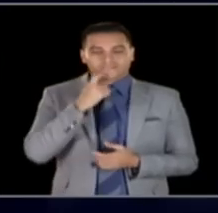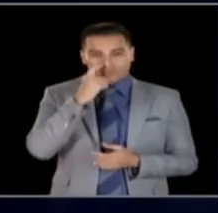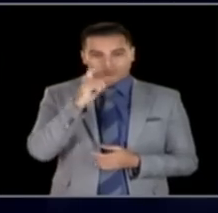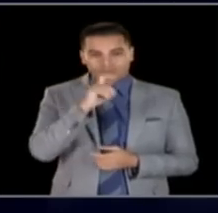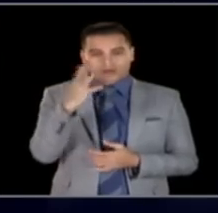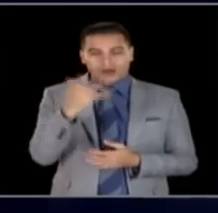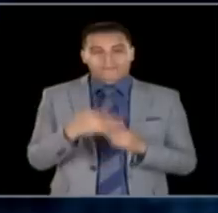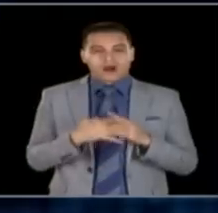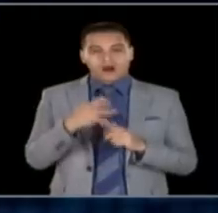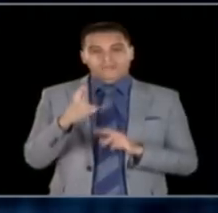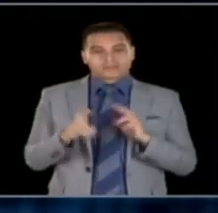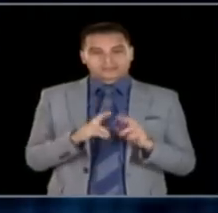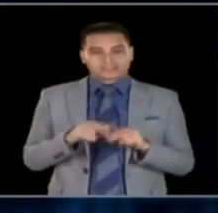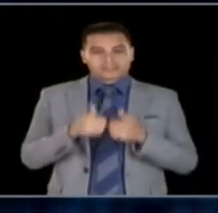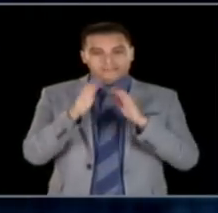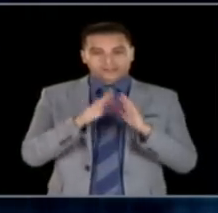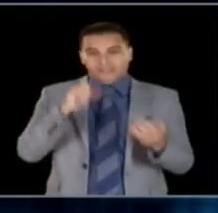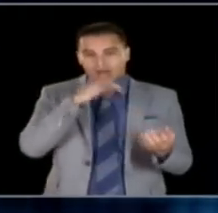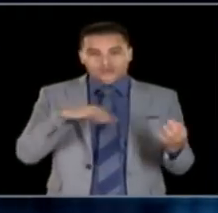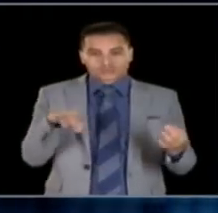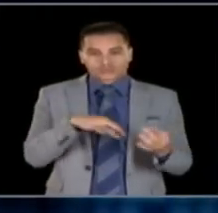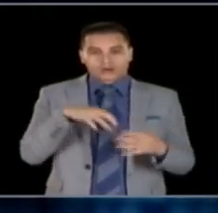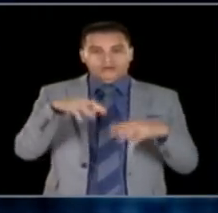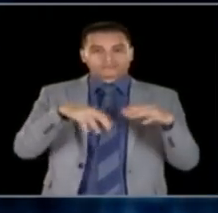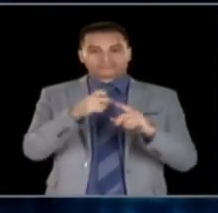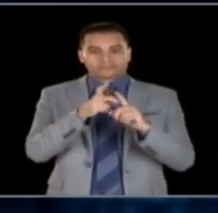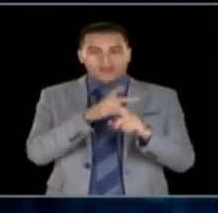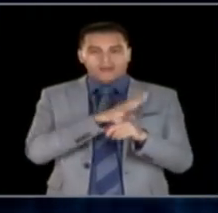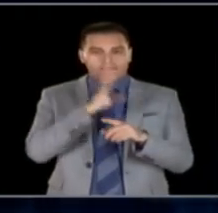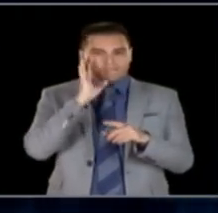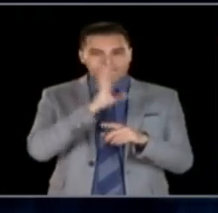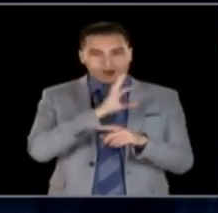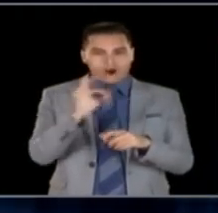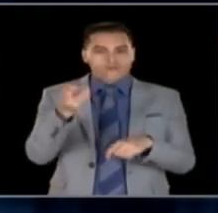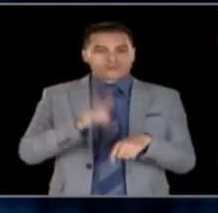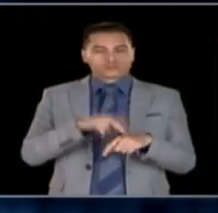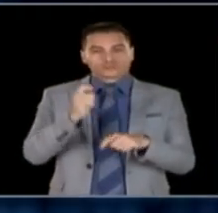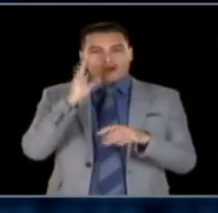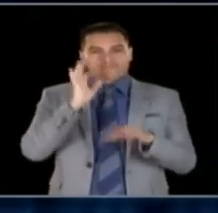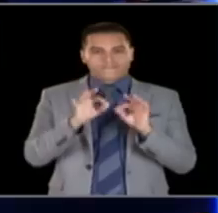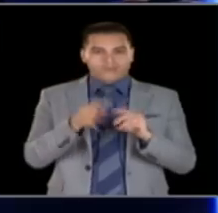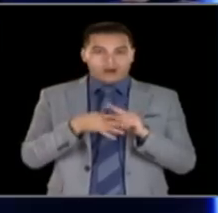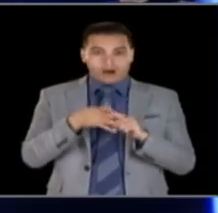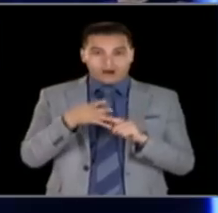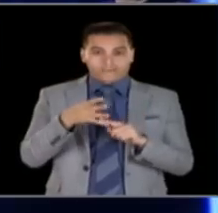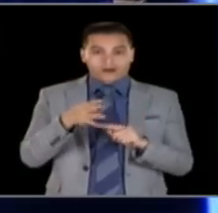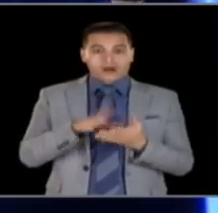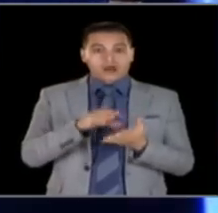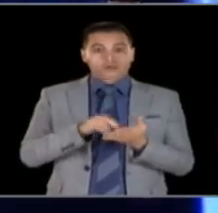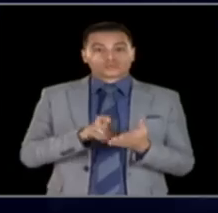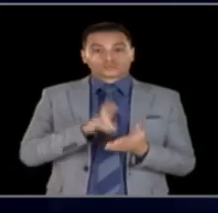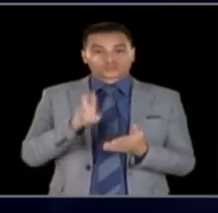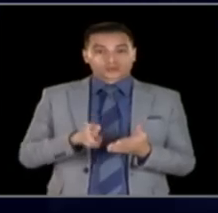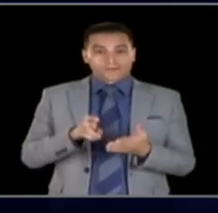فقرة الفنون، أربع أسئلة: سينما ومسرح، أغاني وموسيقى، لوحات ومعالم، وسرعة البديل. أول